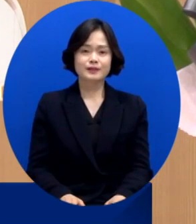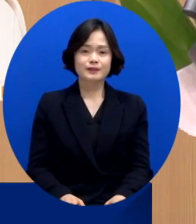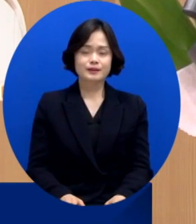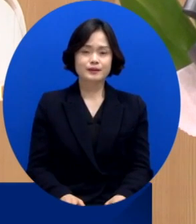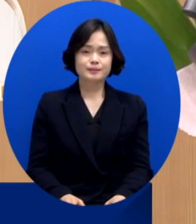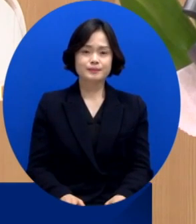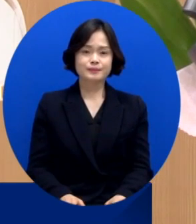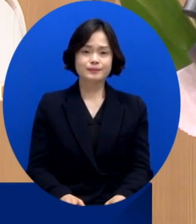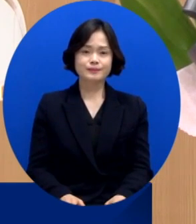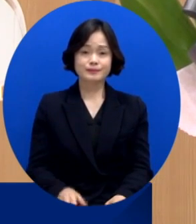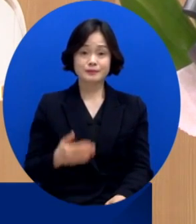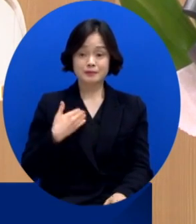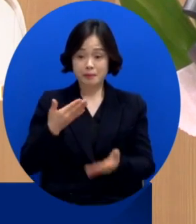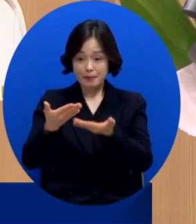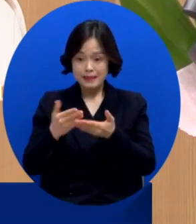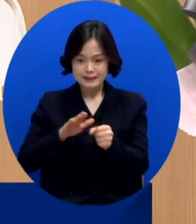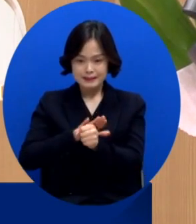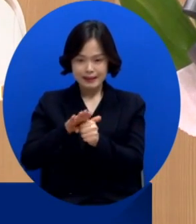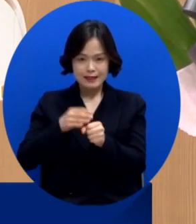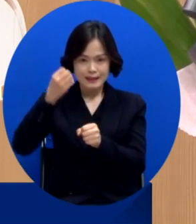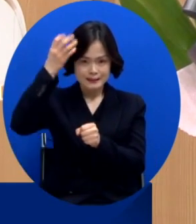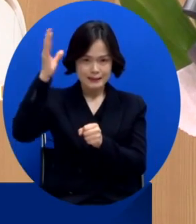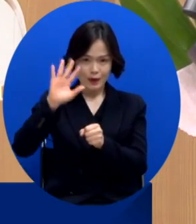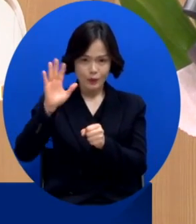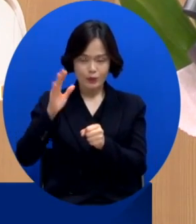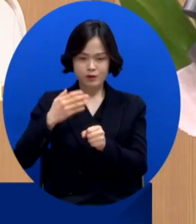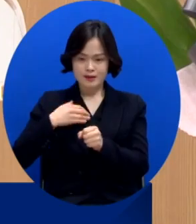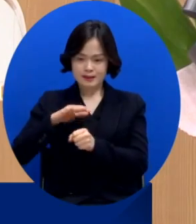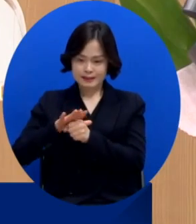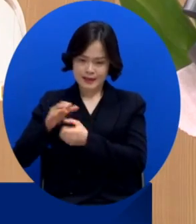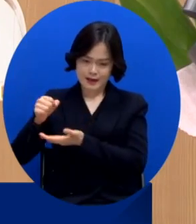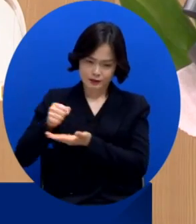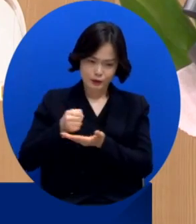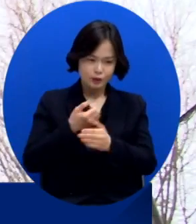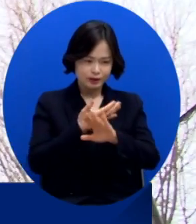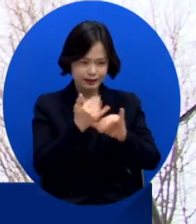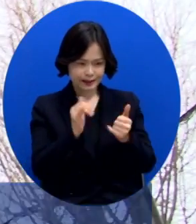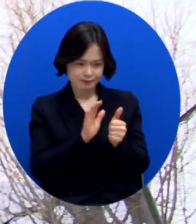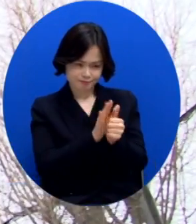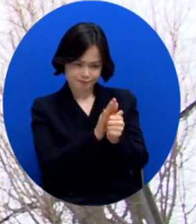받은 사랑을 잊지 않고 또 다른 누군가에게 나누는 삶으로 보답하겠습니다.